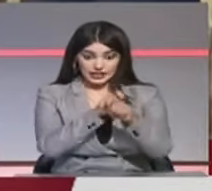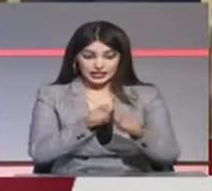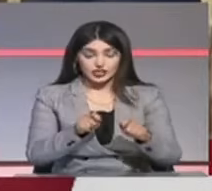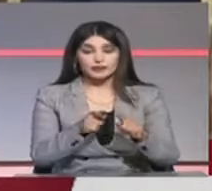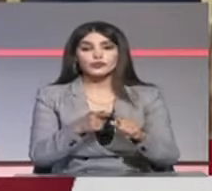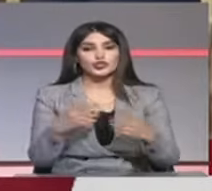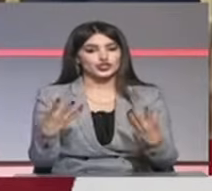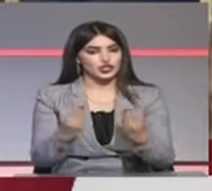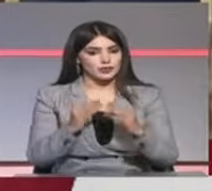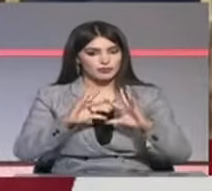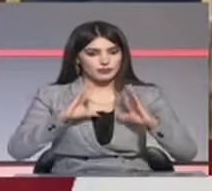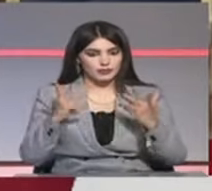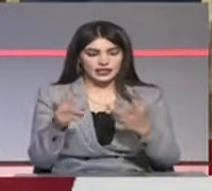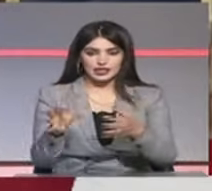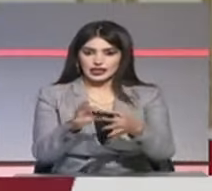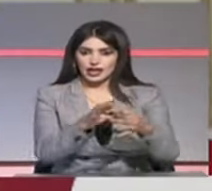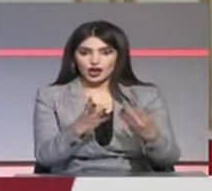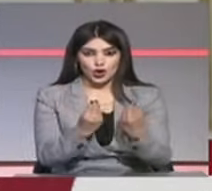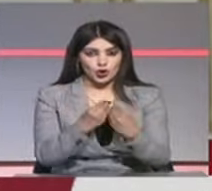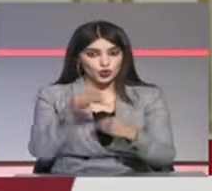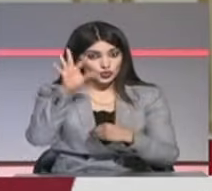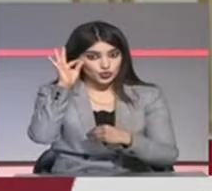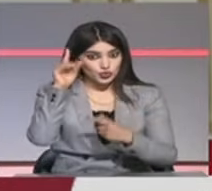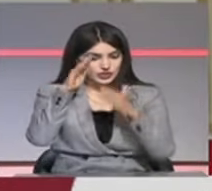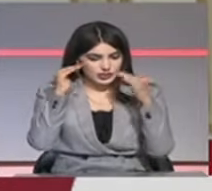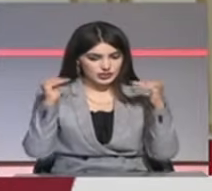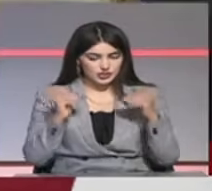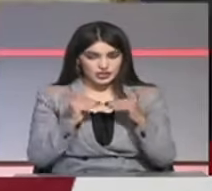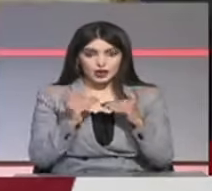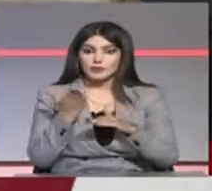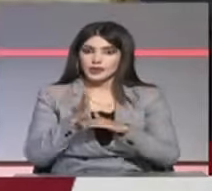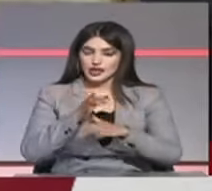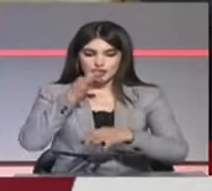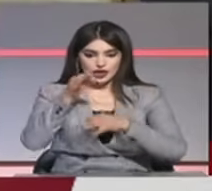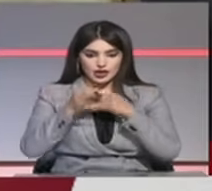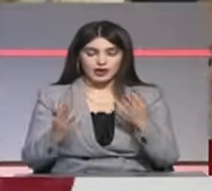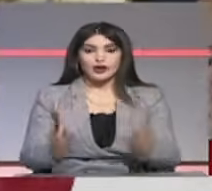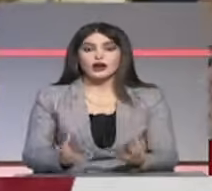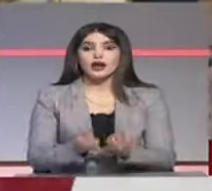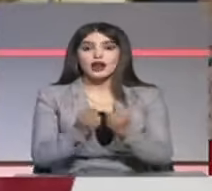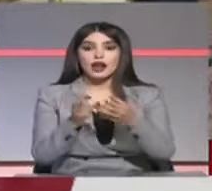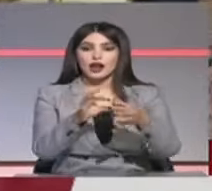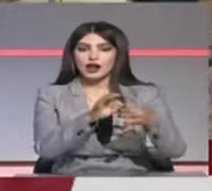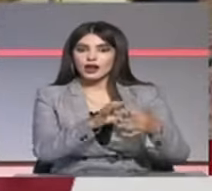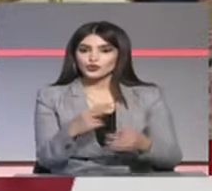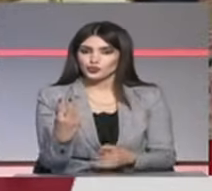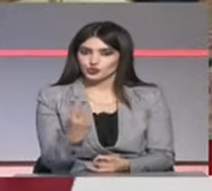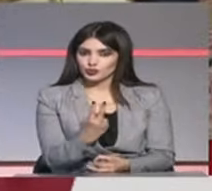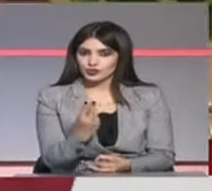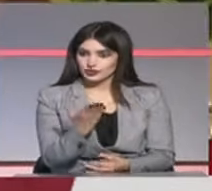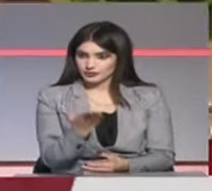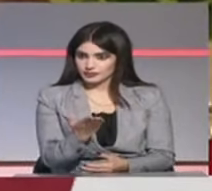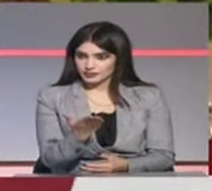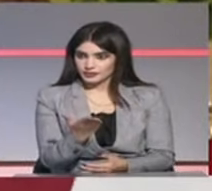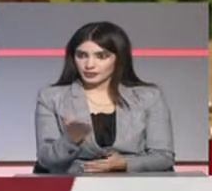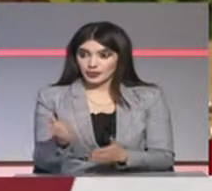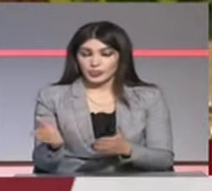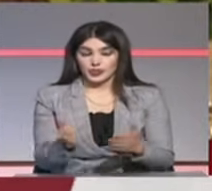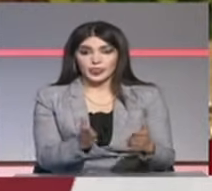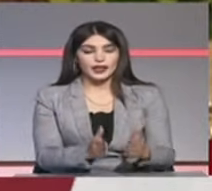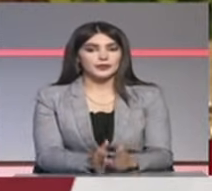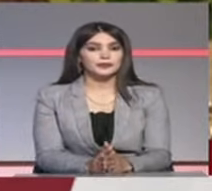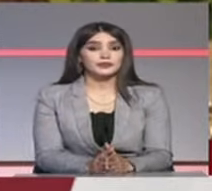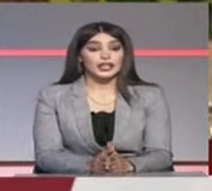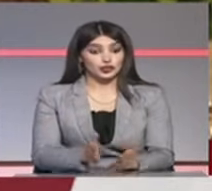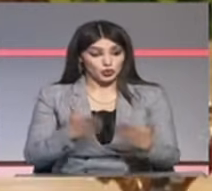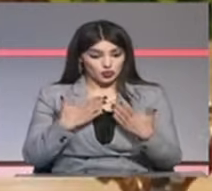الشراكه والتعاون وصياغه مقاربات جديده تمكن من الارتقاء بالعلاقات بين البلدين طبعا اه